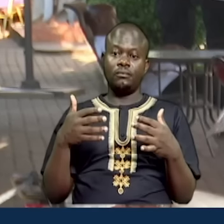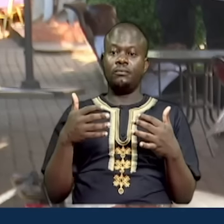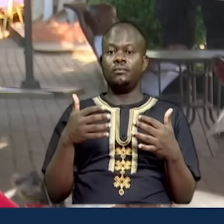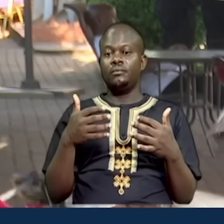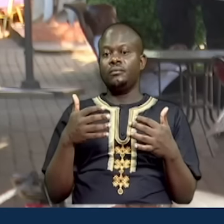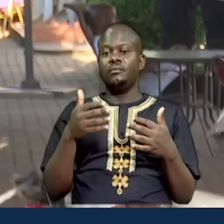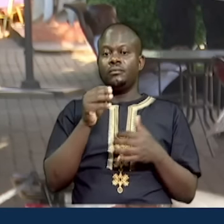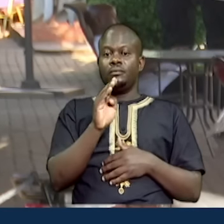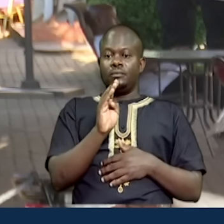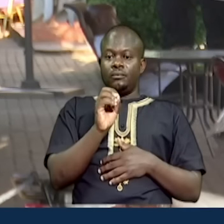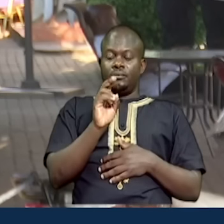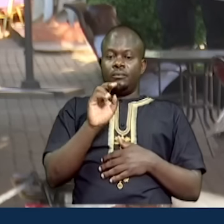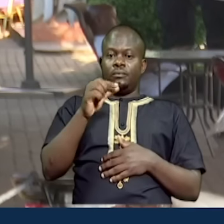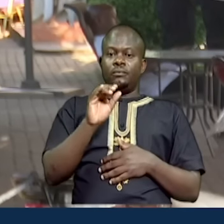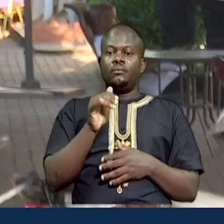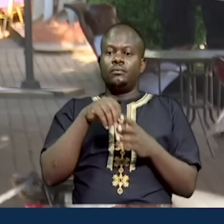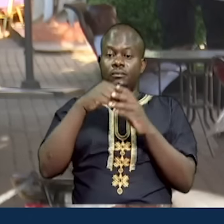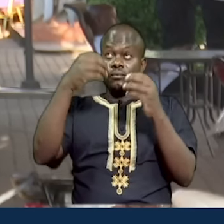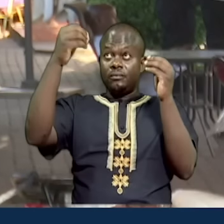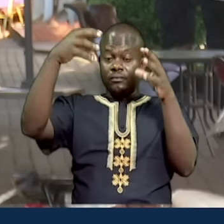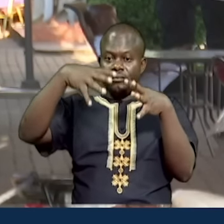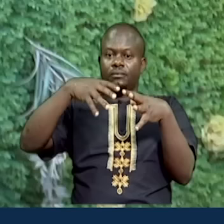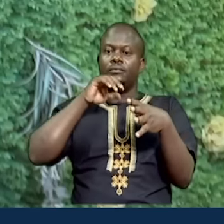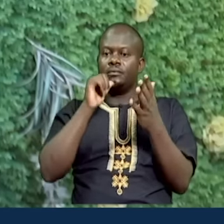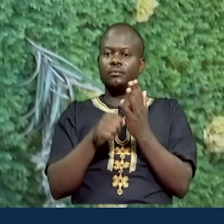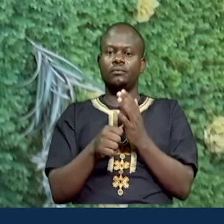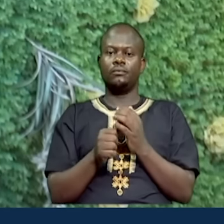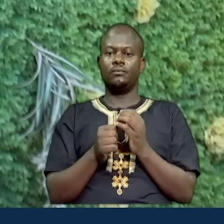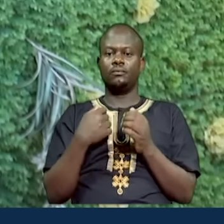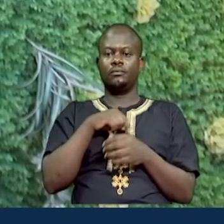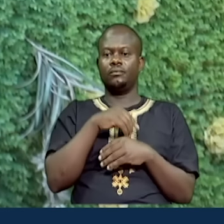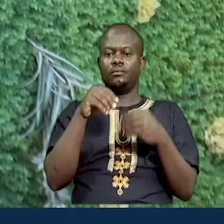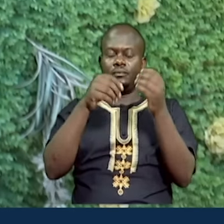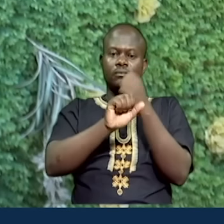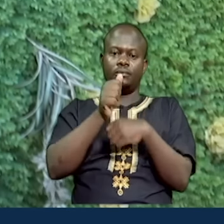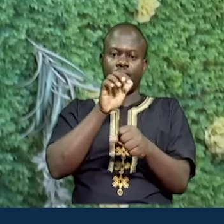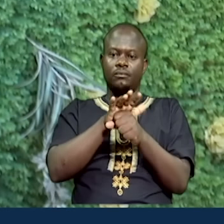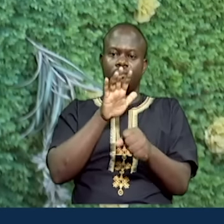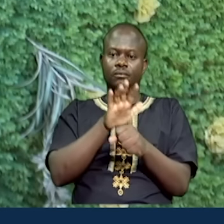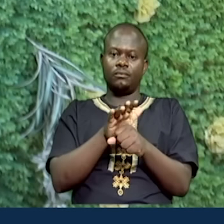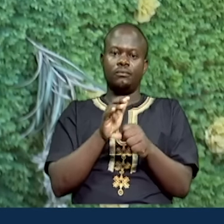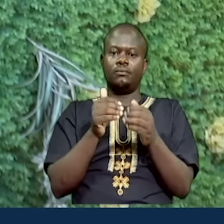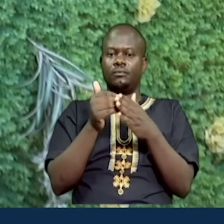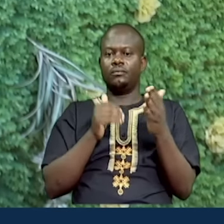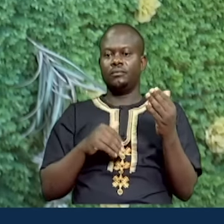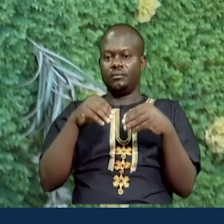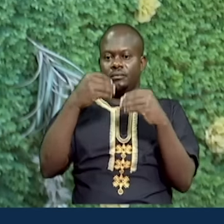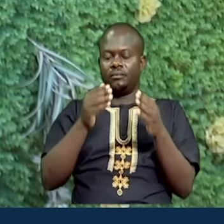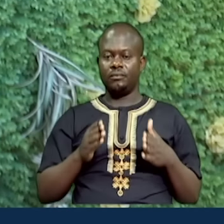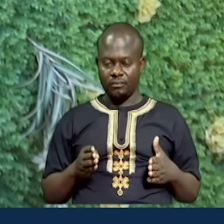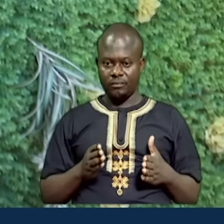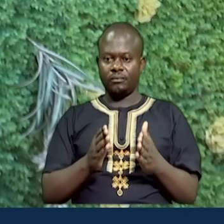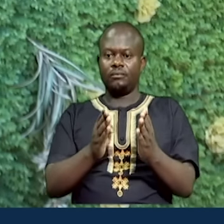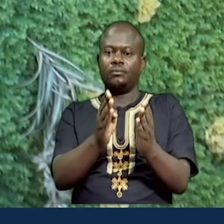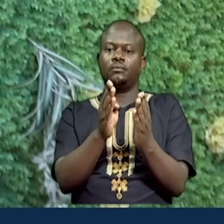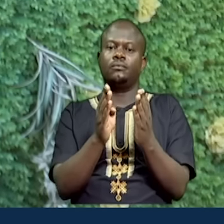bacanaga za buje, ubu baracana amashanyarazi, barakanda ku bikuta nta kibazo. Ibikorwa twahawe ni byinshi. Twabanje duhabwa umuhanda wa